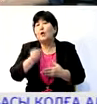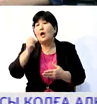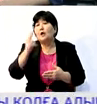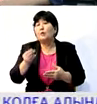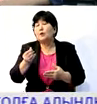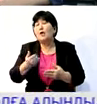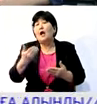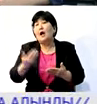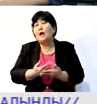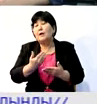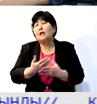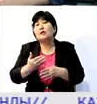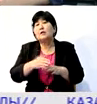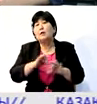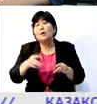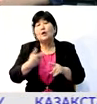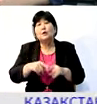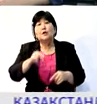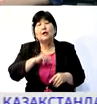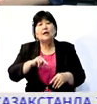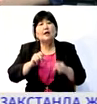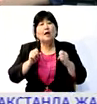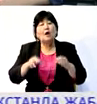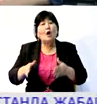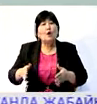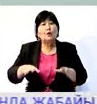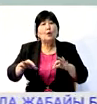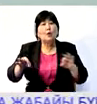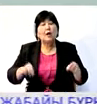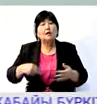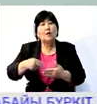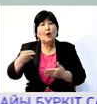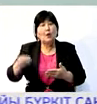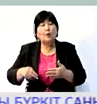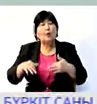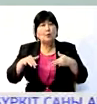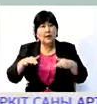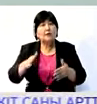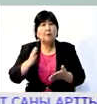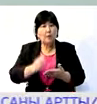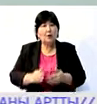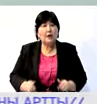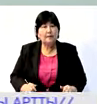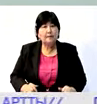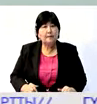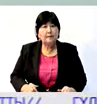жөнінде ақпараттармен бөлісті. Сондай-ақ еңбек қауіпсіздігі жол картасына қол қою рәсімі болды.